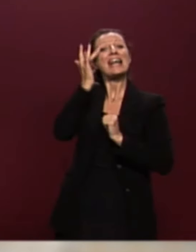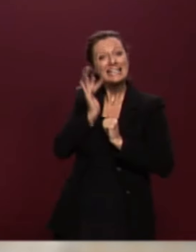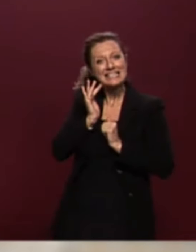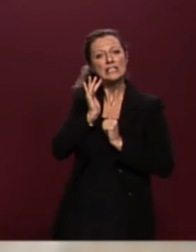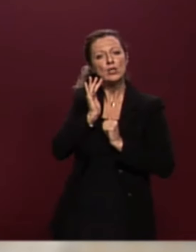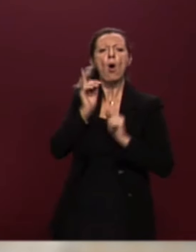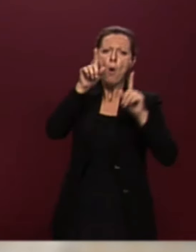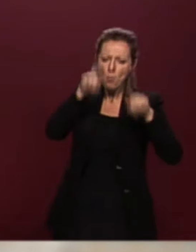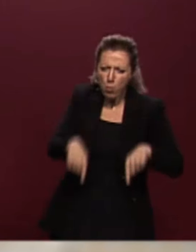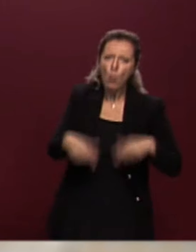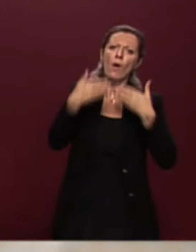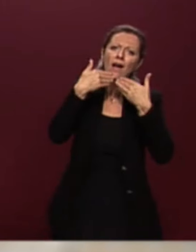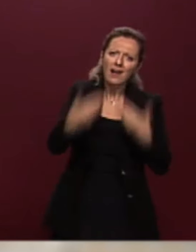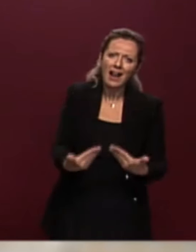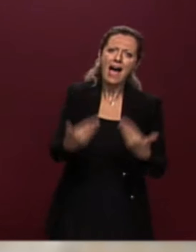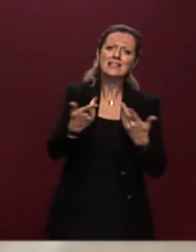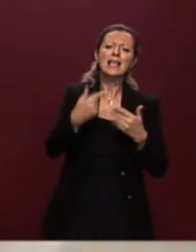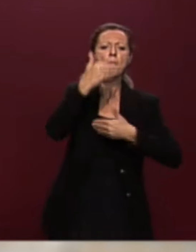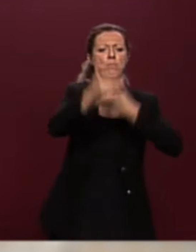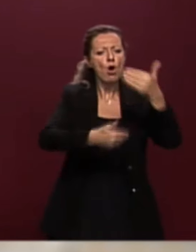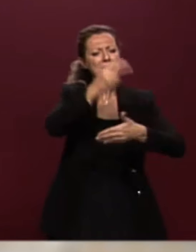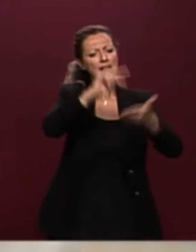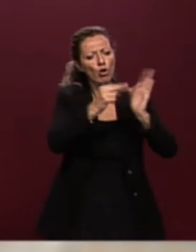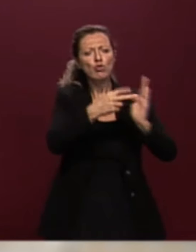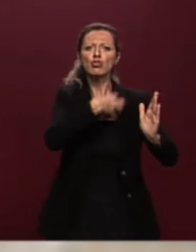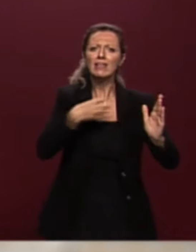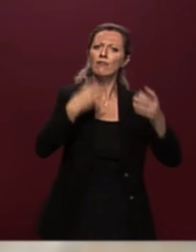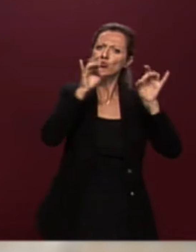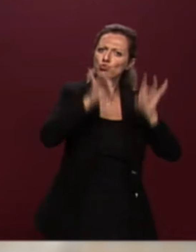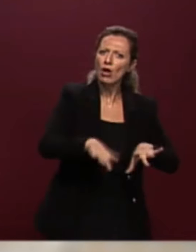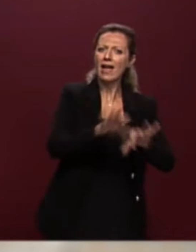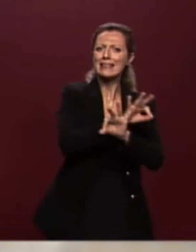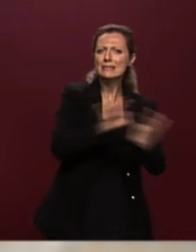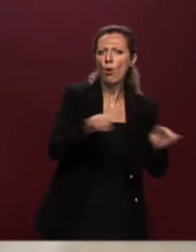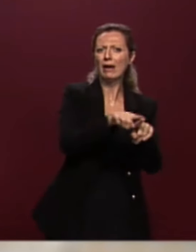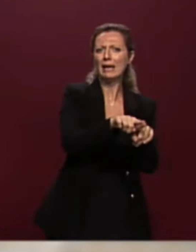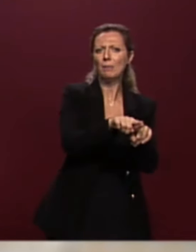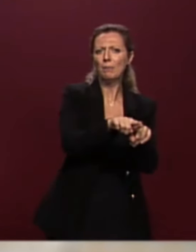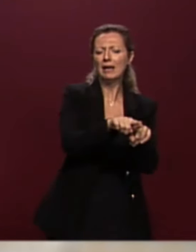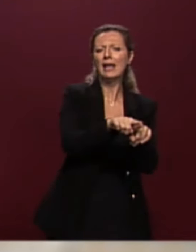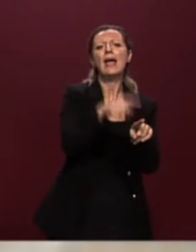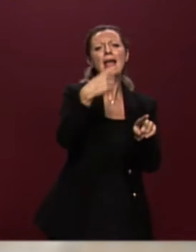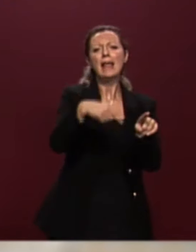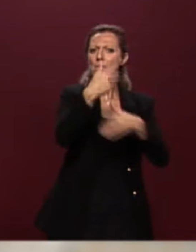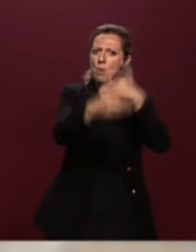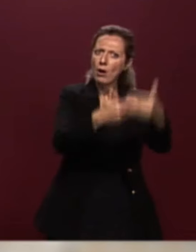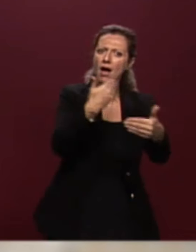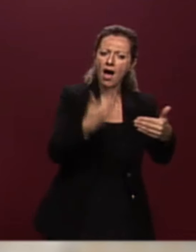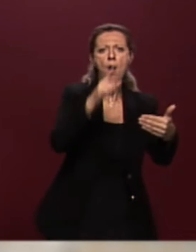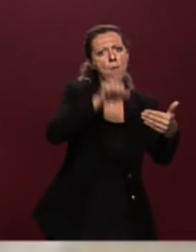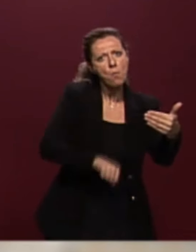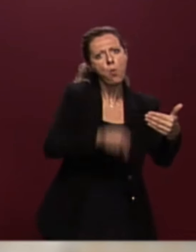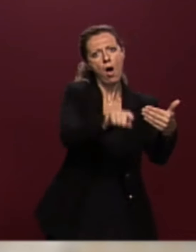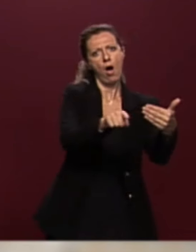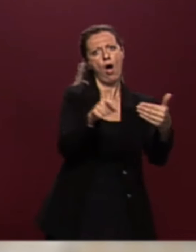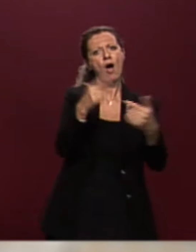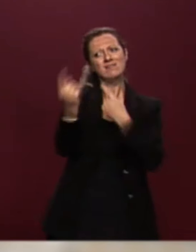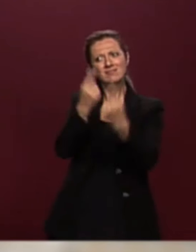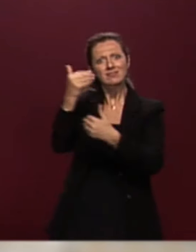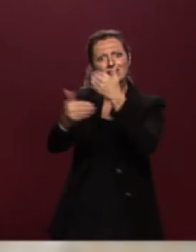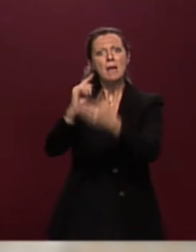anche grazie all'utilizzo dei progressi tecnico-scientifici resi disponibili dal progresso. Un articolo,